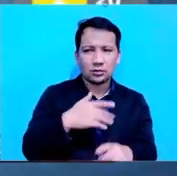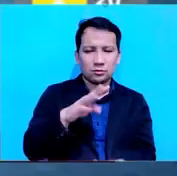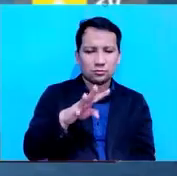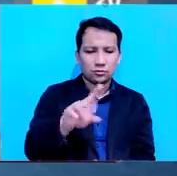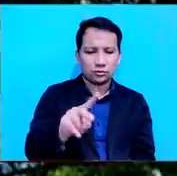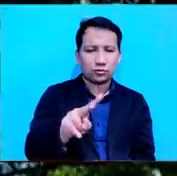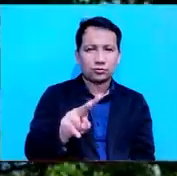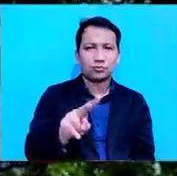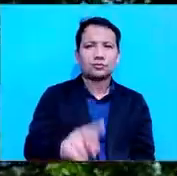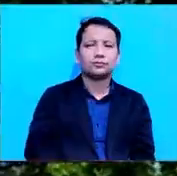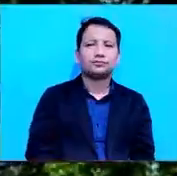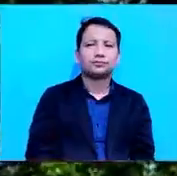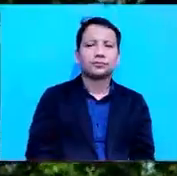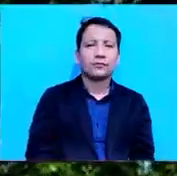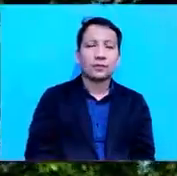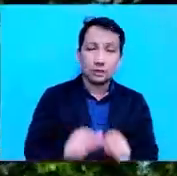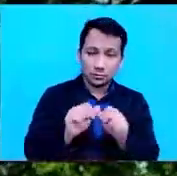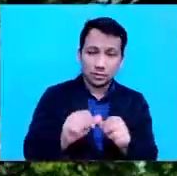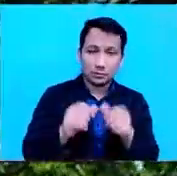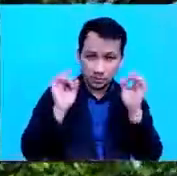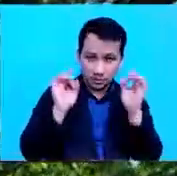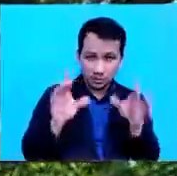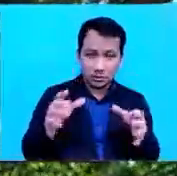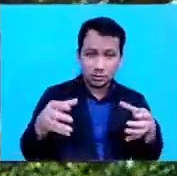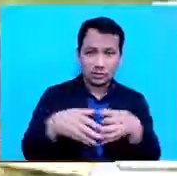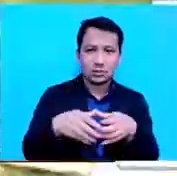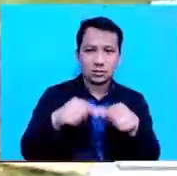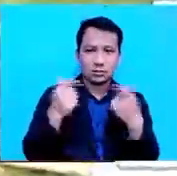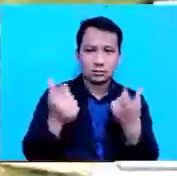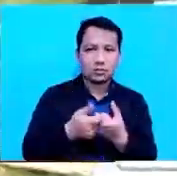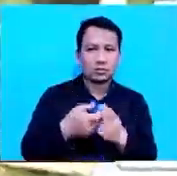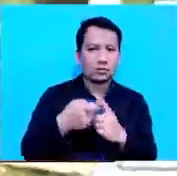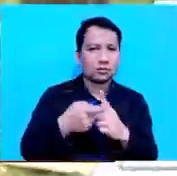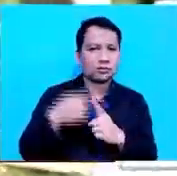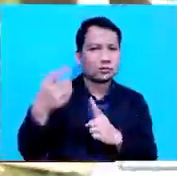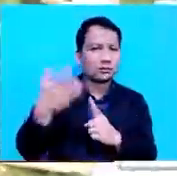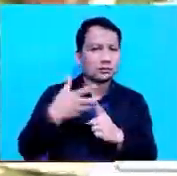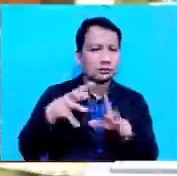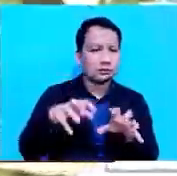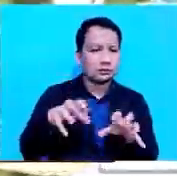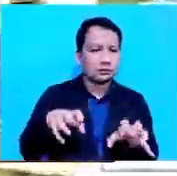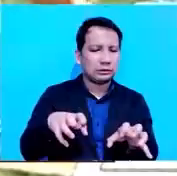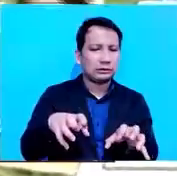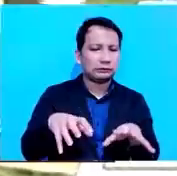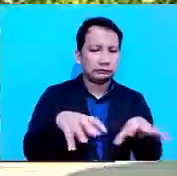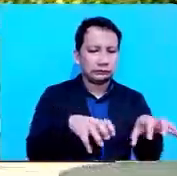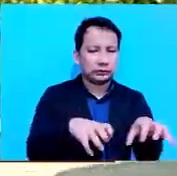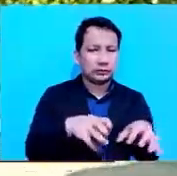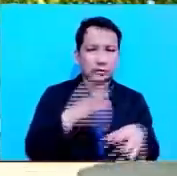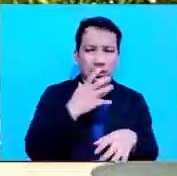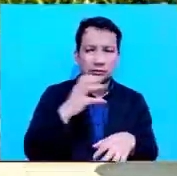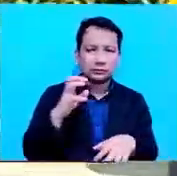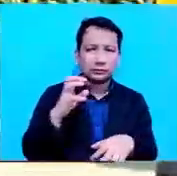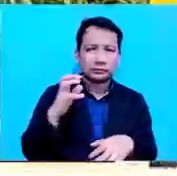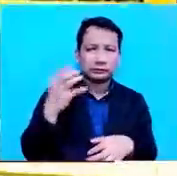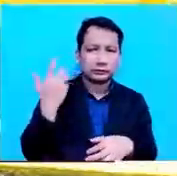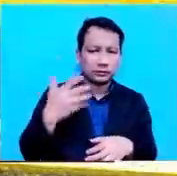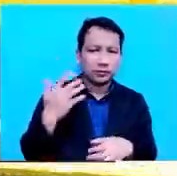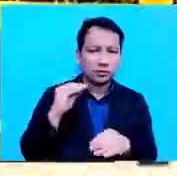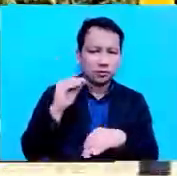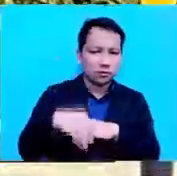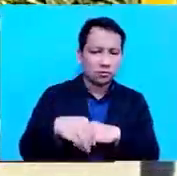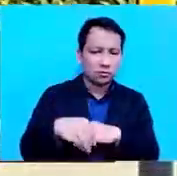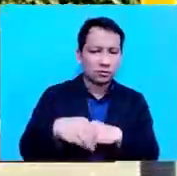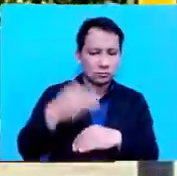Celsius. Kapag nasa danger classification, pwedeng tabaan ng heat cramps o pamumulikat at heat exhaustion. Pwede rin ma-heatstroke